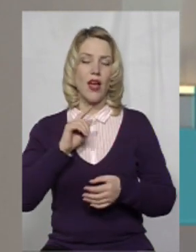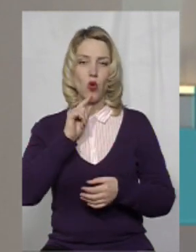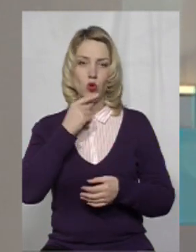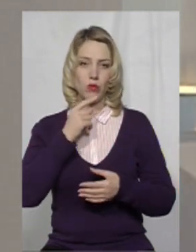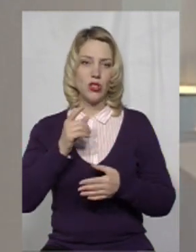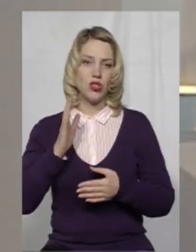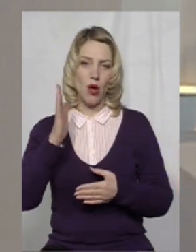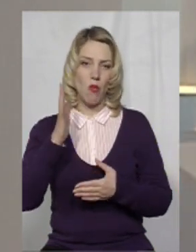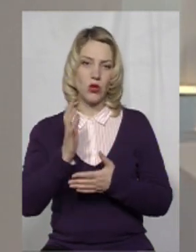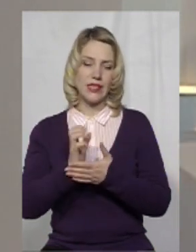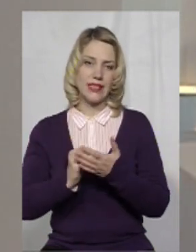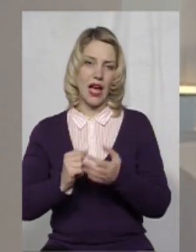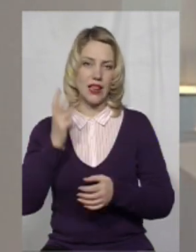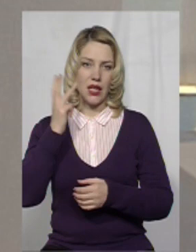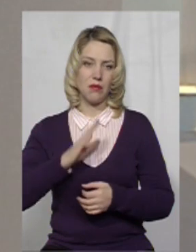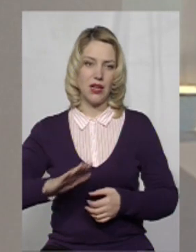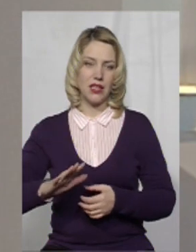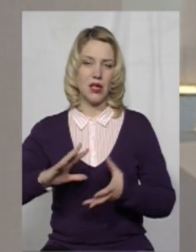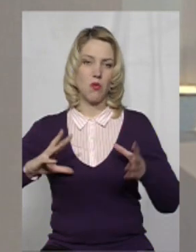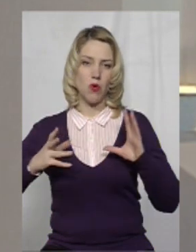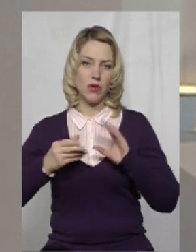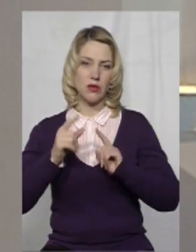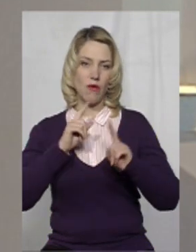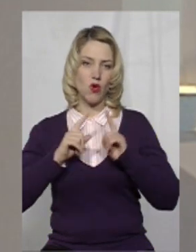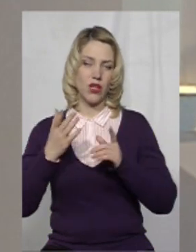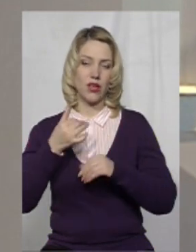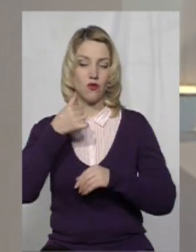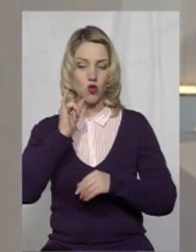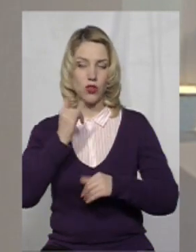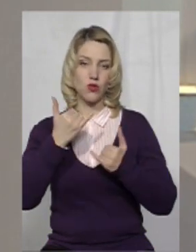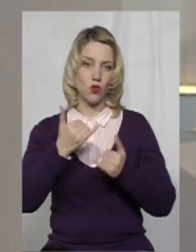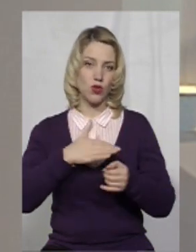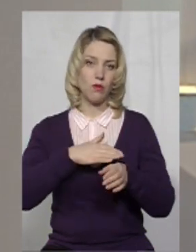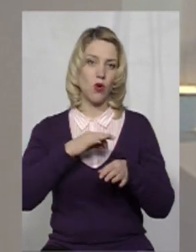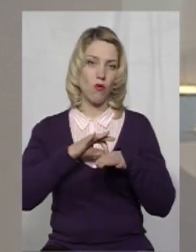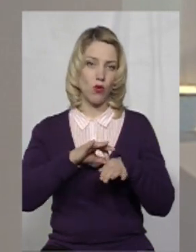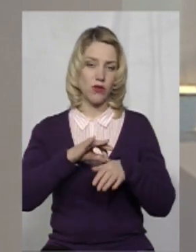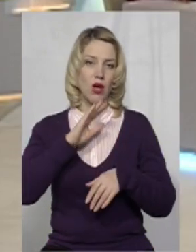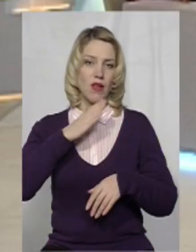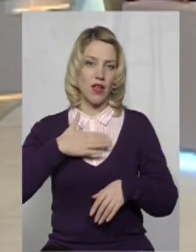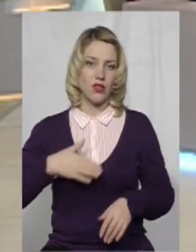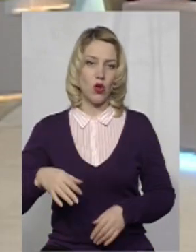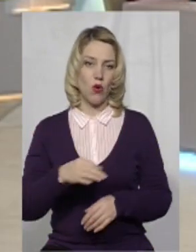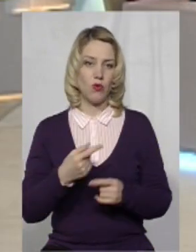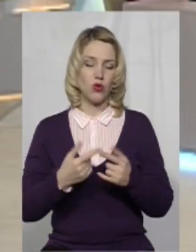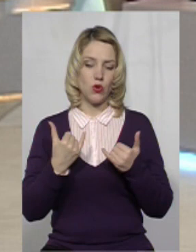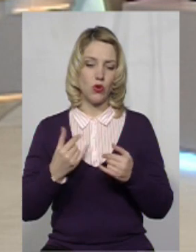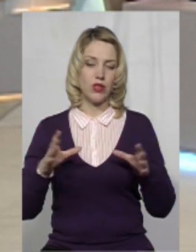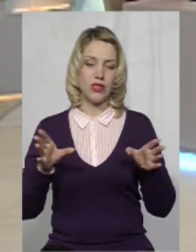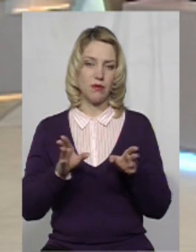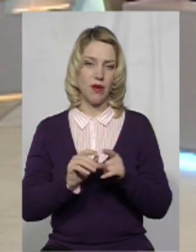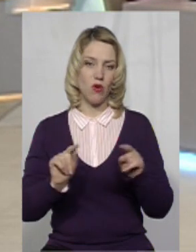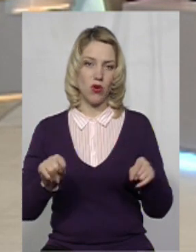про підсумки згаданого форуму, який вчора і сьогодні проходив у нашій області. І з нами у студії співорганізатор заходу і радник